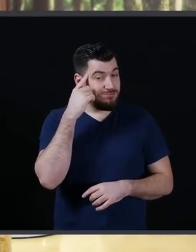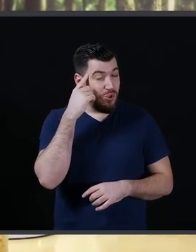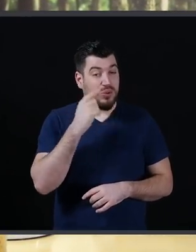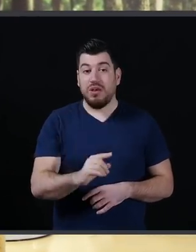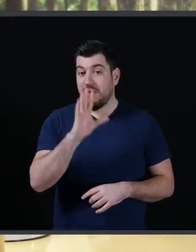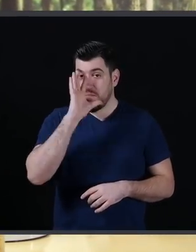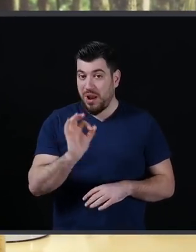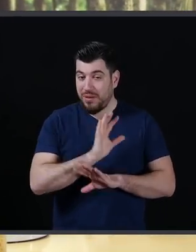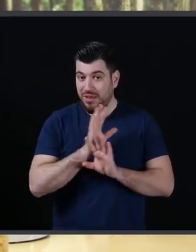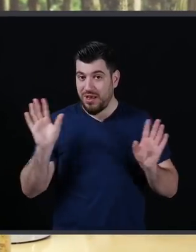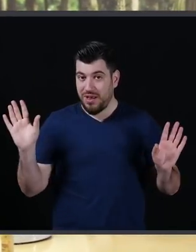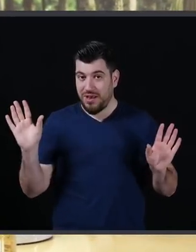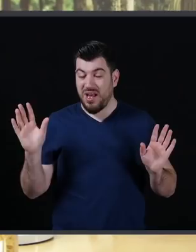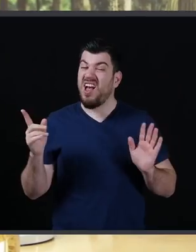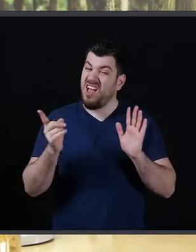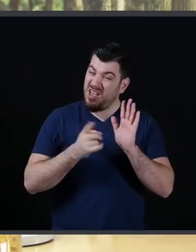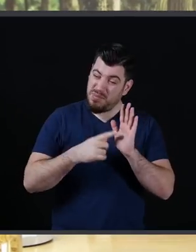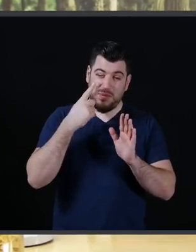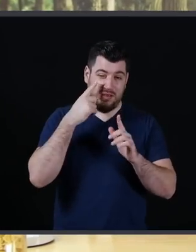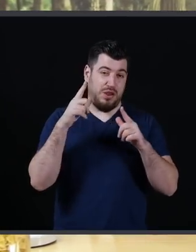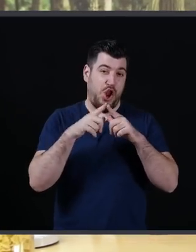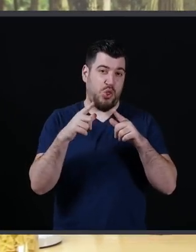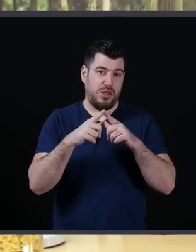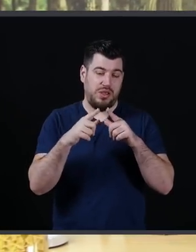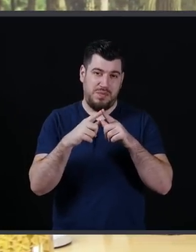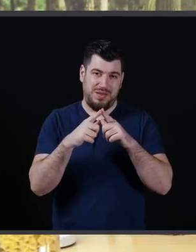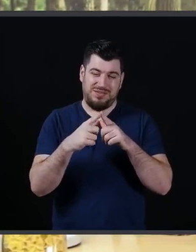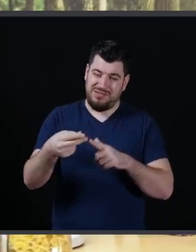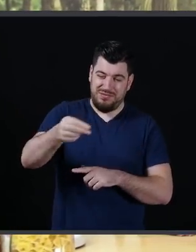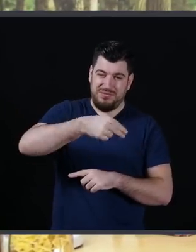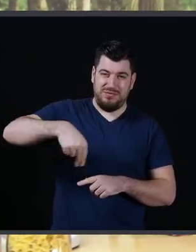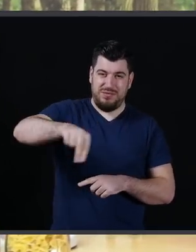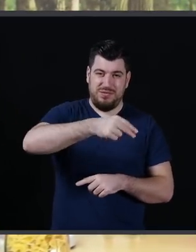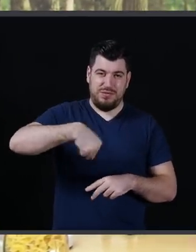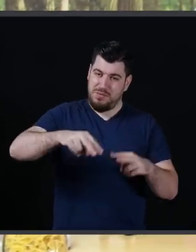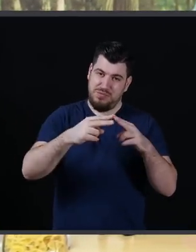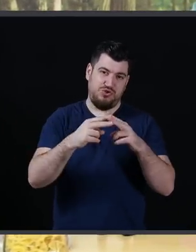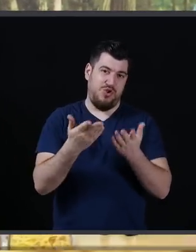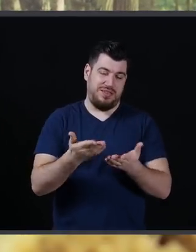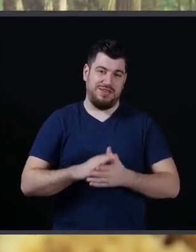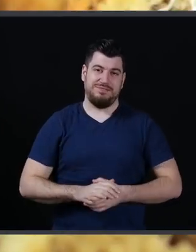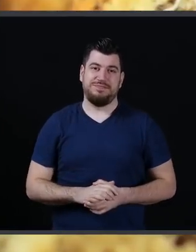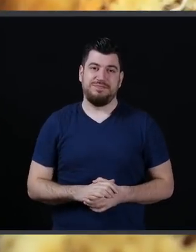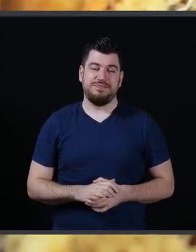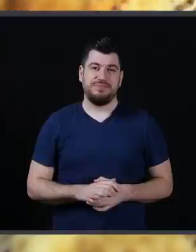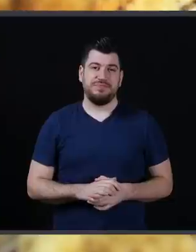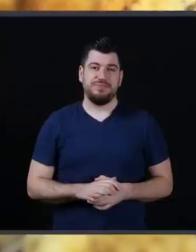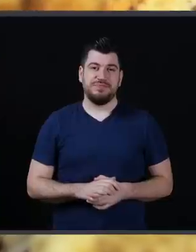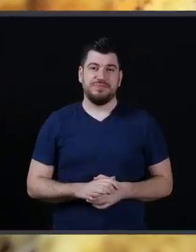что нужно приготовить и на шоколаде.